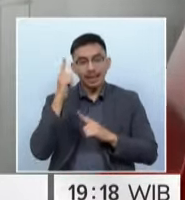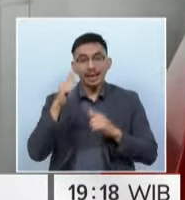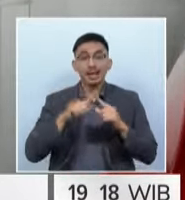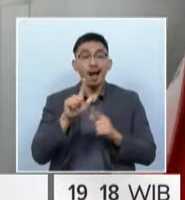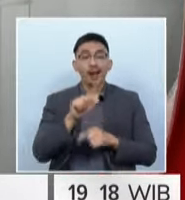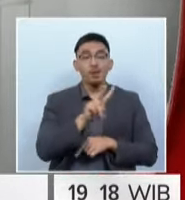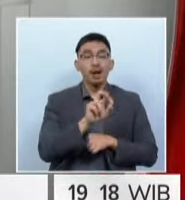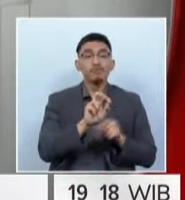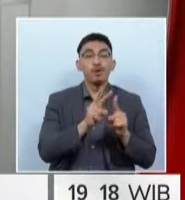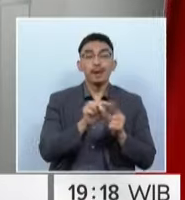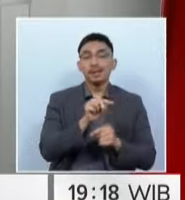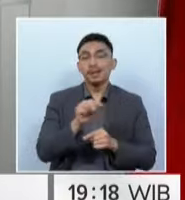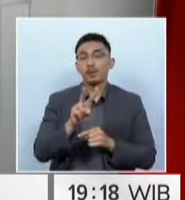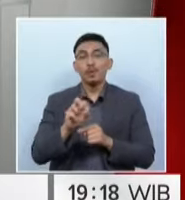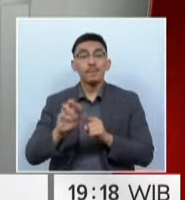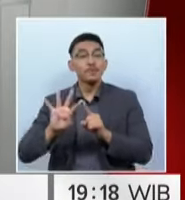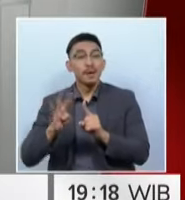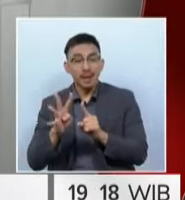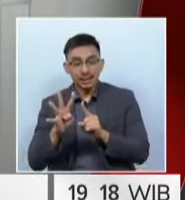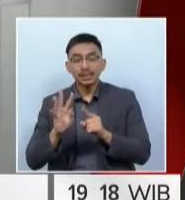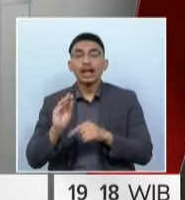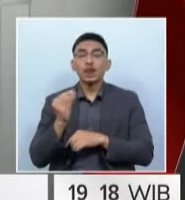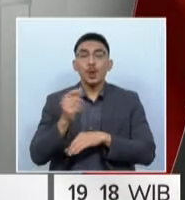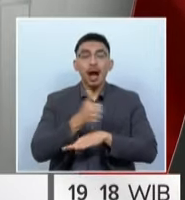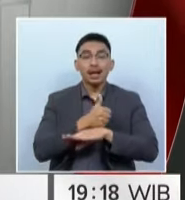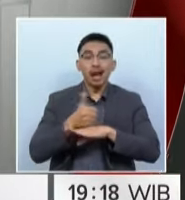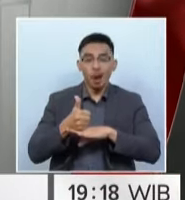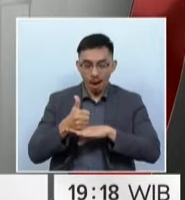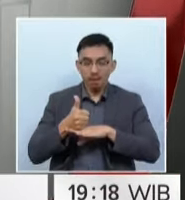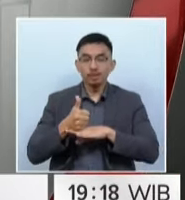201224 dan ketua dewan guru